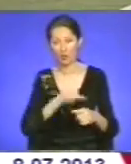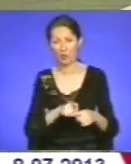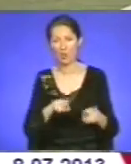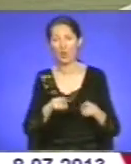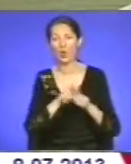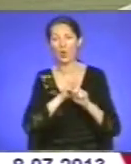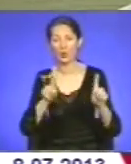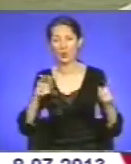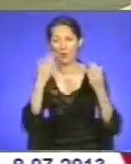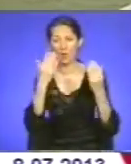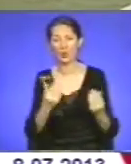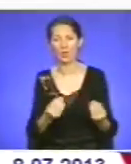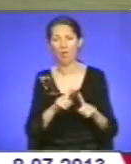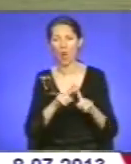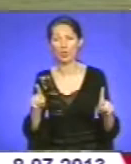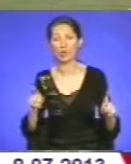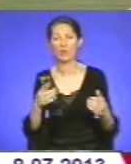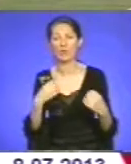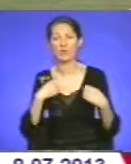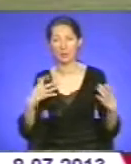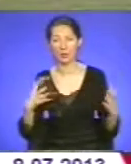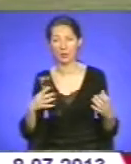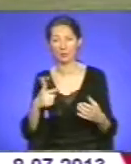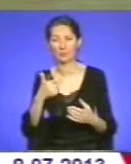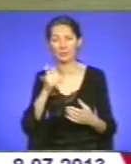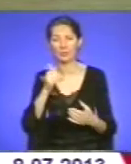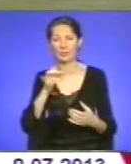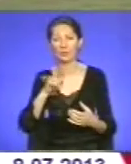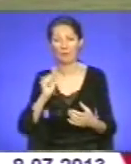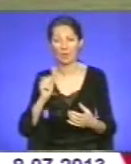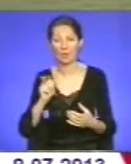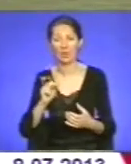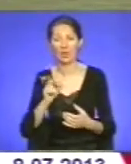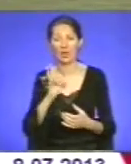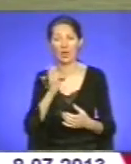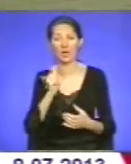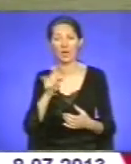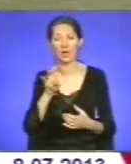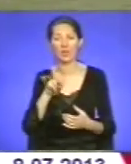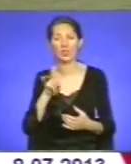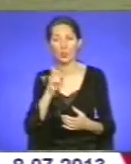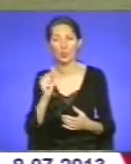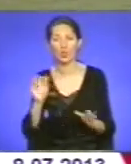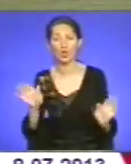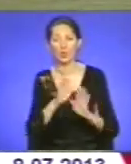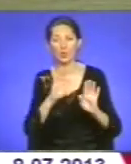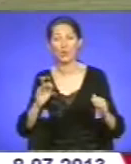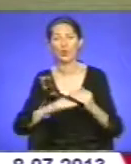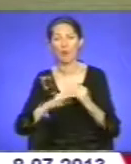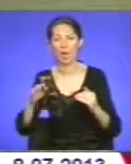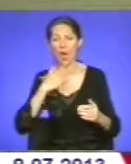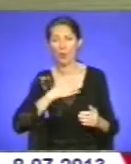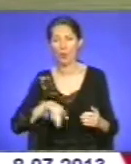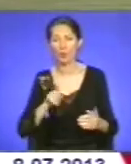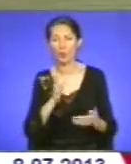день, це особливе свято. Гусятинщина – це Розбурчанський край, це співучий край. І приємно, що є такий меценат, як